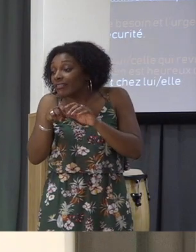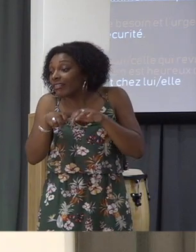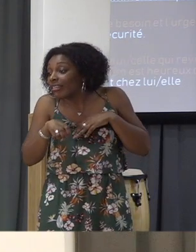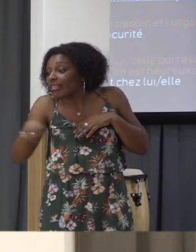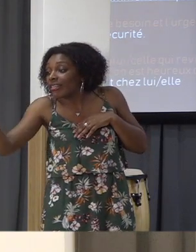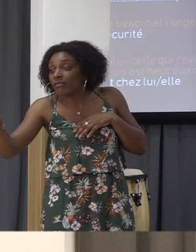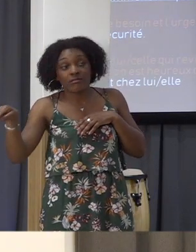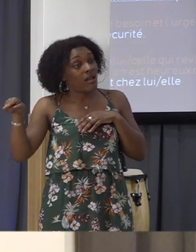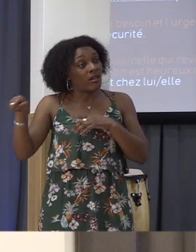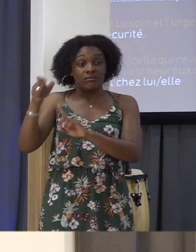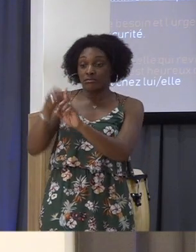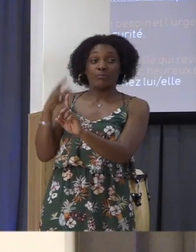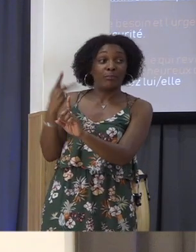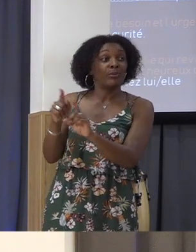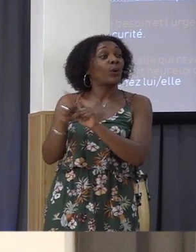bergerie.